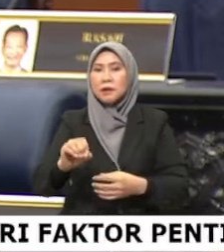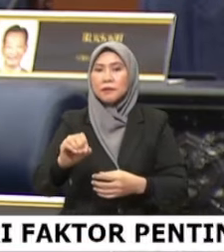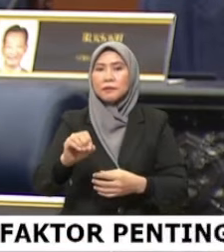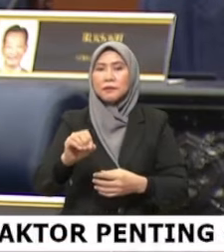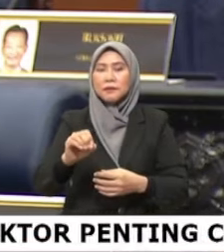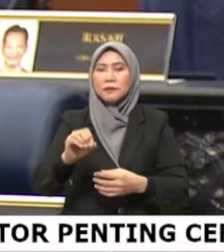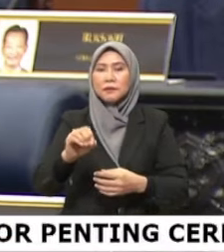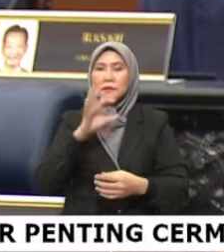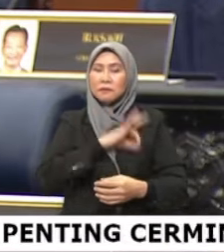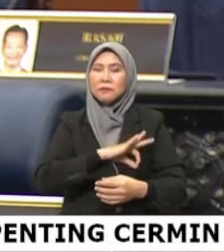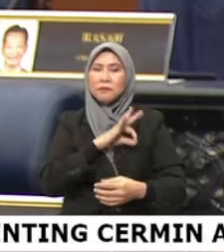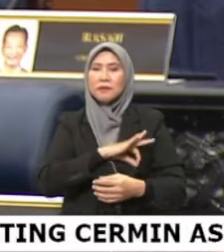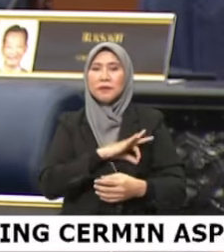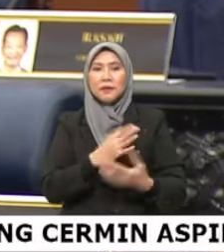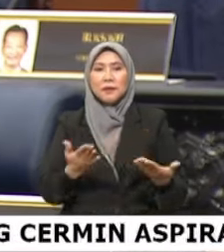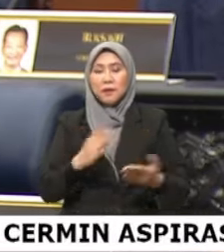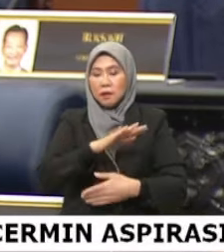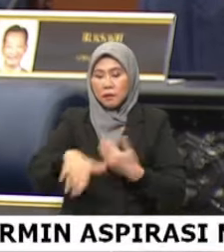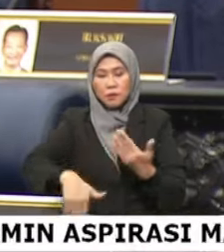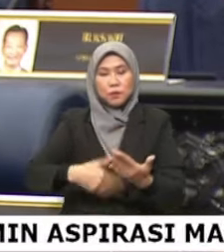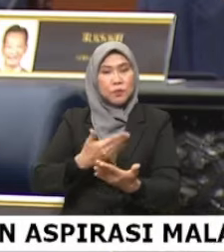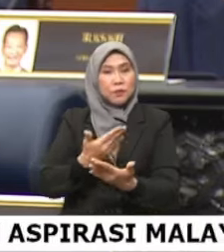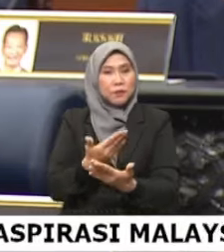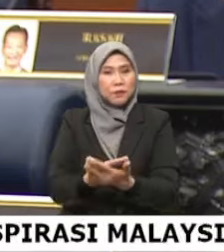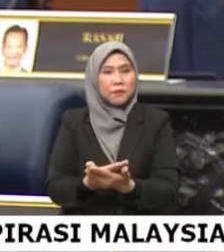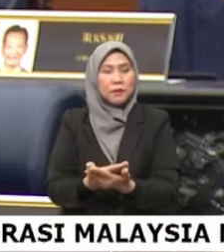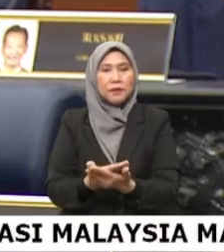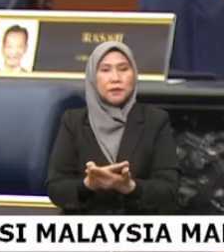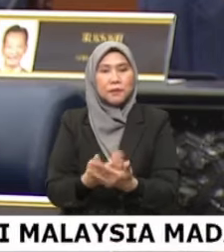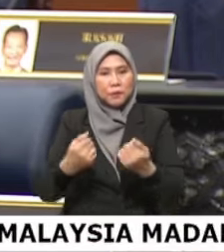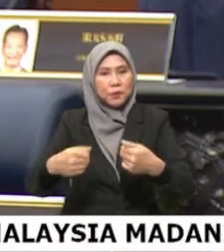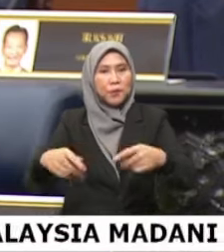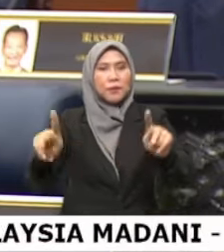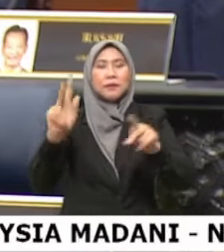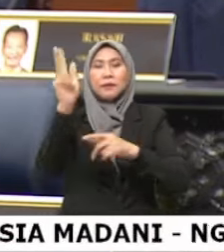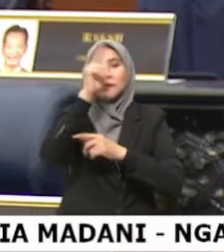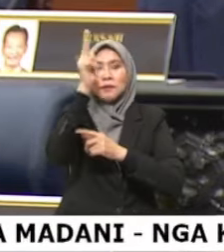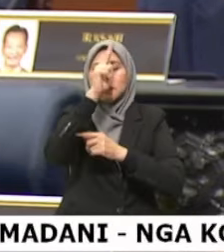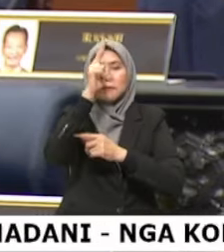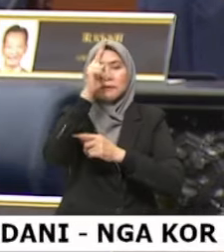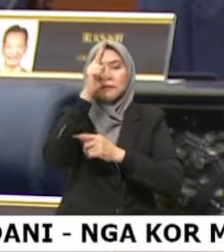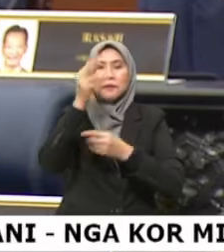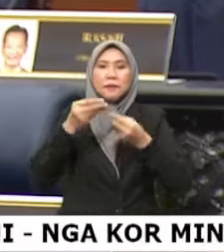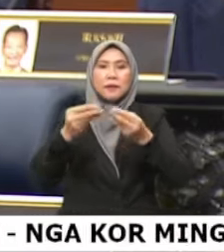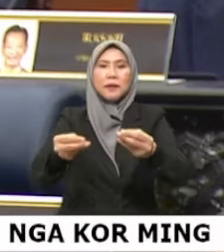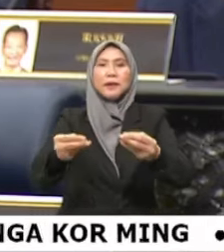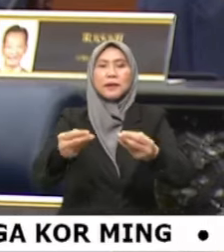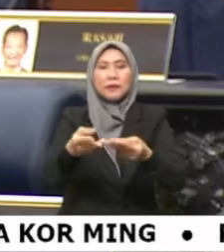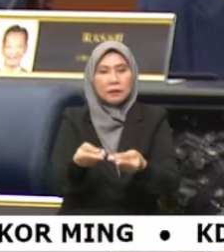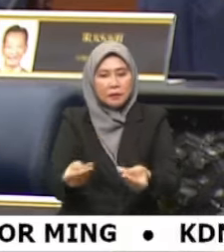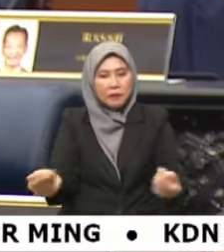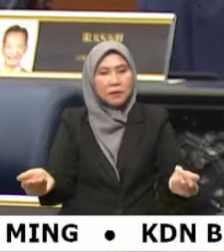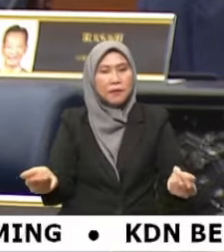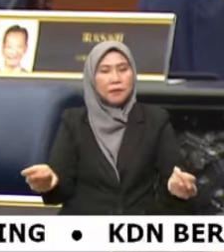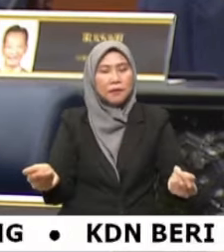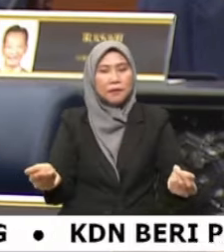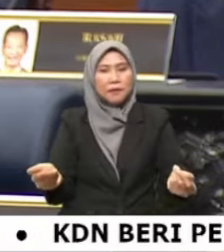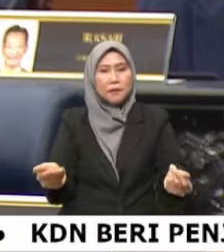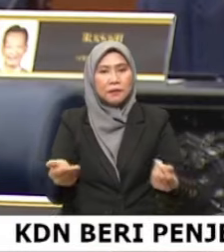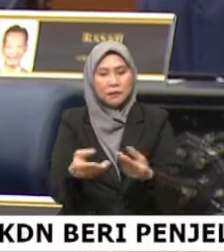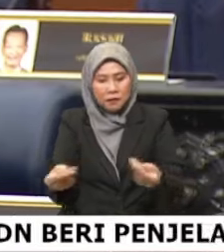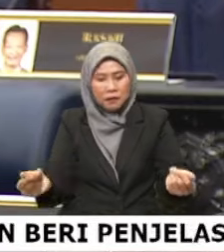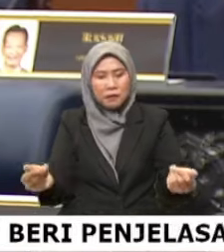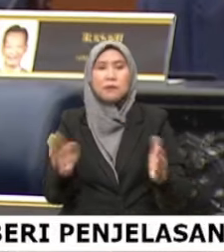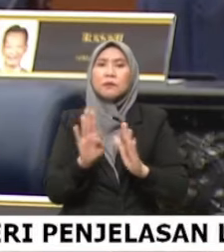content supaya segala apa ni peluang kerajaan bagi tanah yang